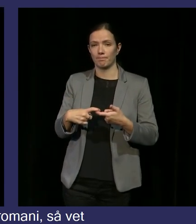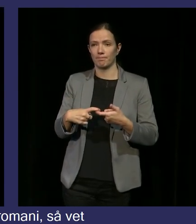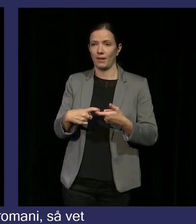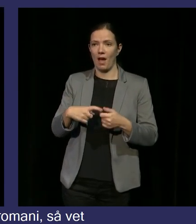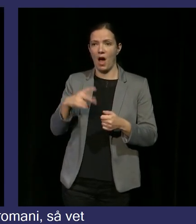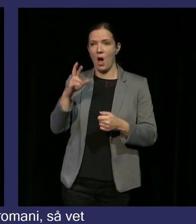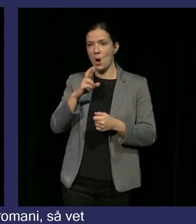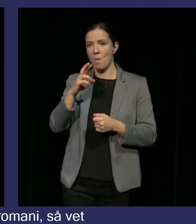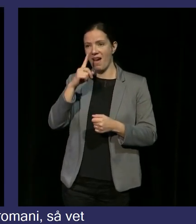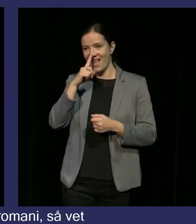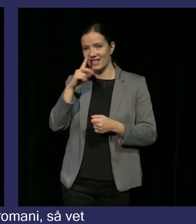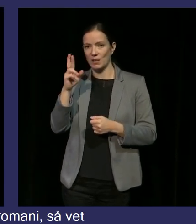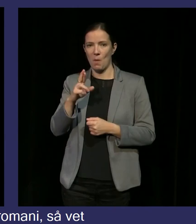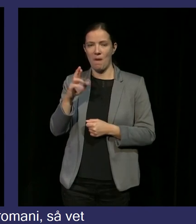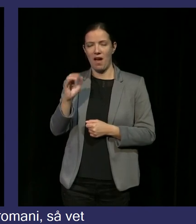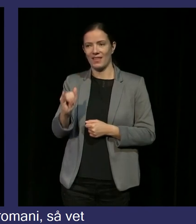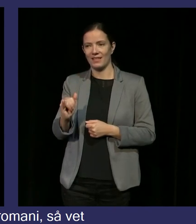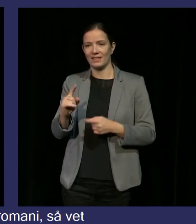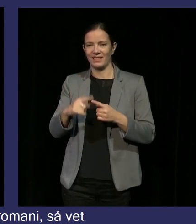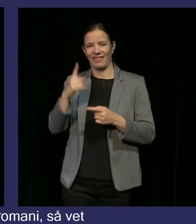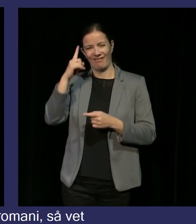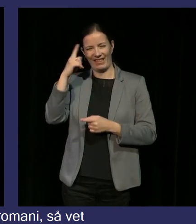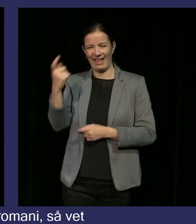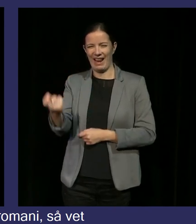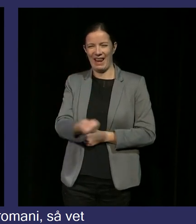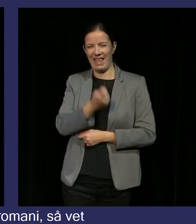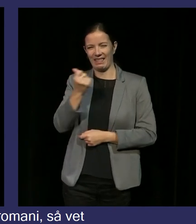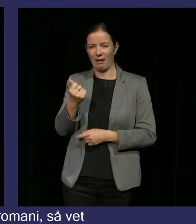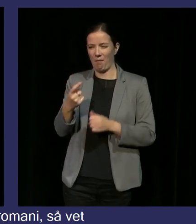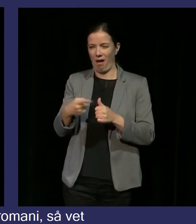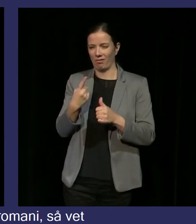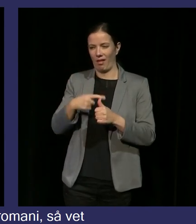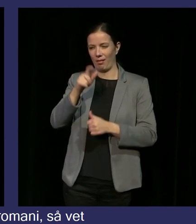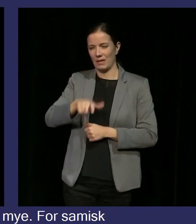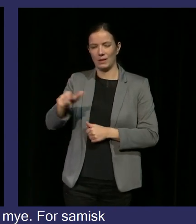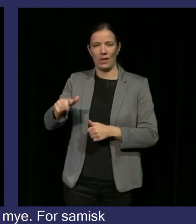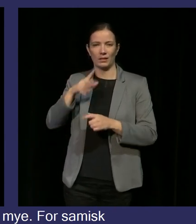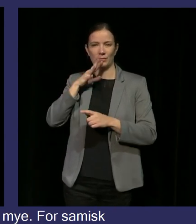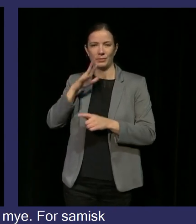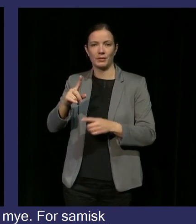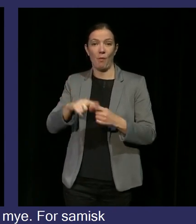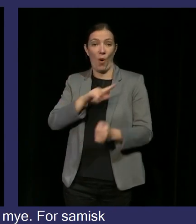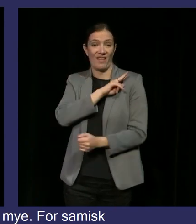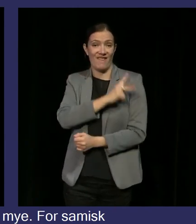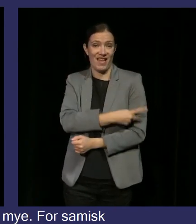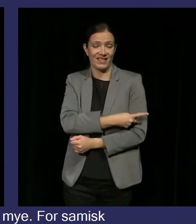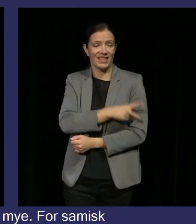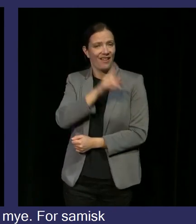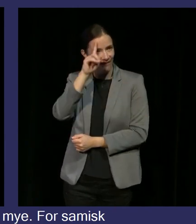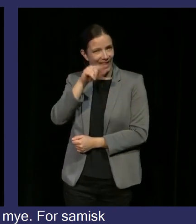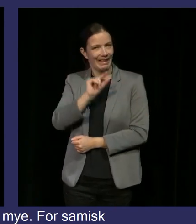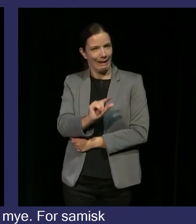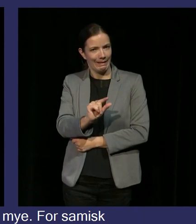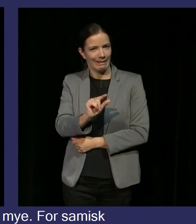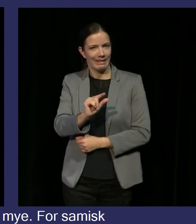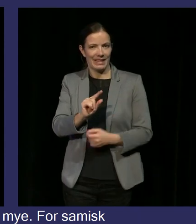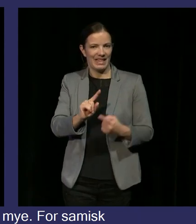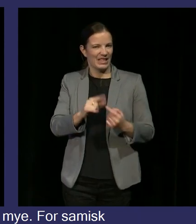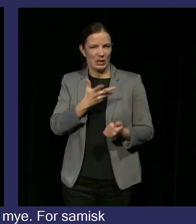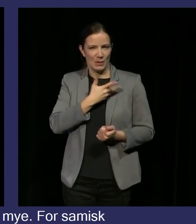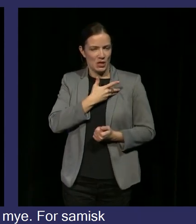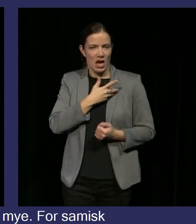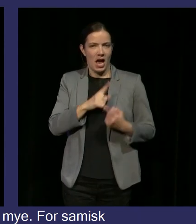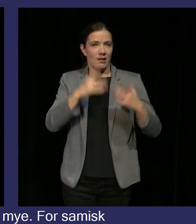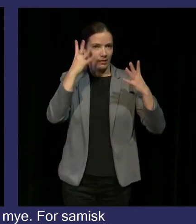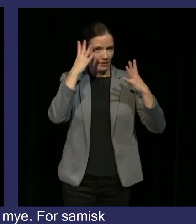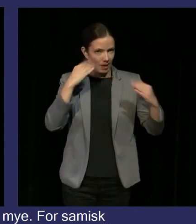romanes og romani, så vet vi forholdsvis lite om hvor mange de er, og så videre. Og for kvent så vet vi litt, men ikke så veldig mye. For